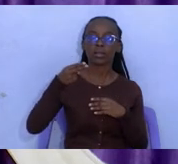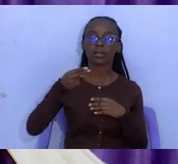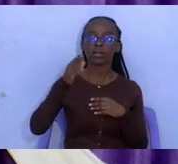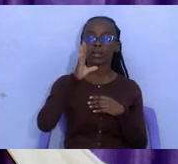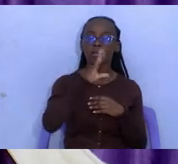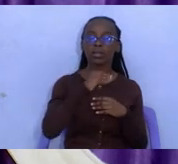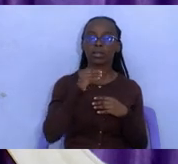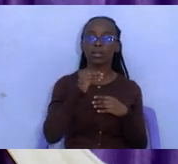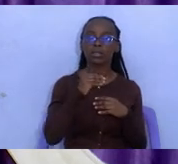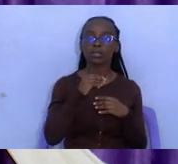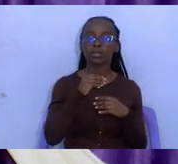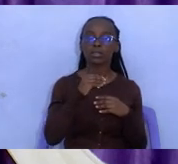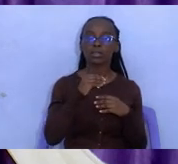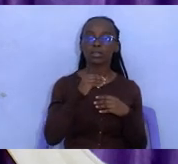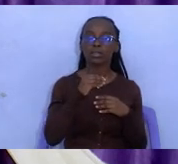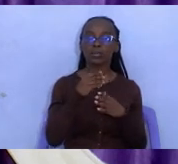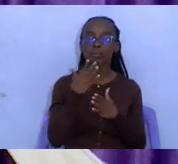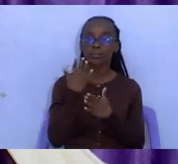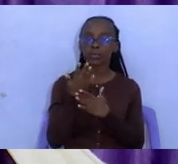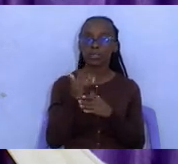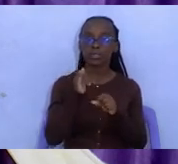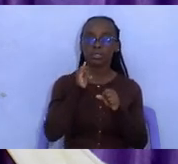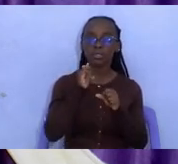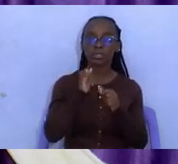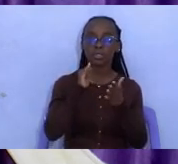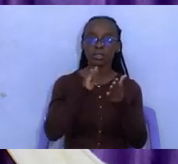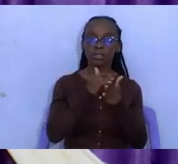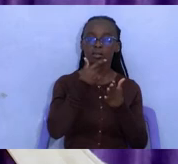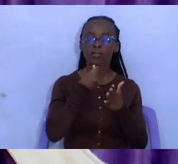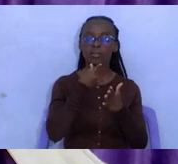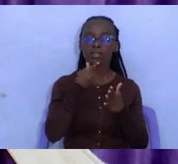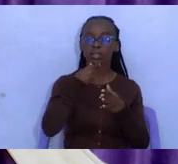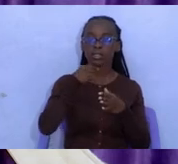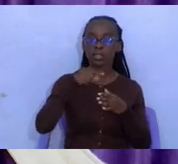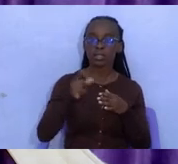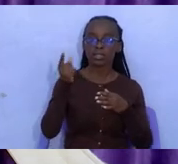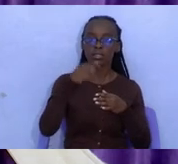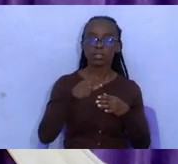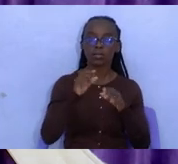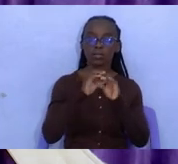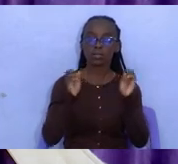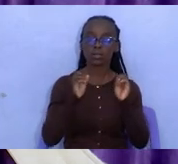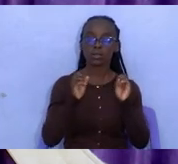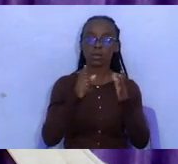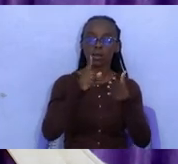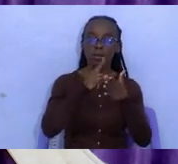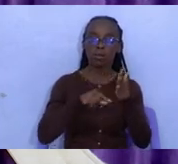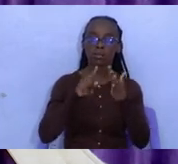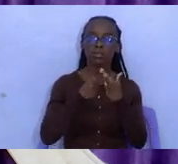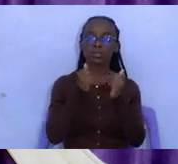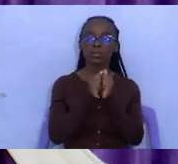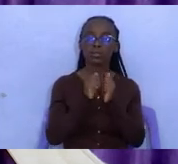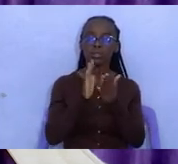Na baadhi ya vitu baba yake angeweza kuregesha, maandiko inatangulia kusema kila alianza nayo kuna kitu aliregesha.